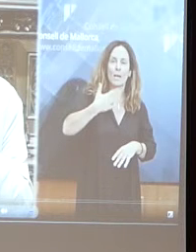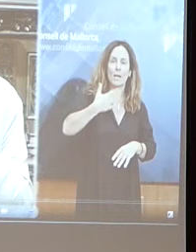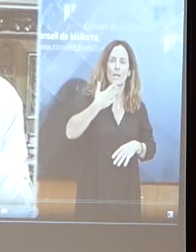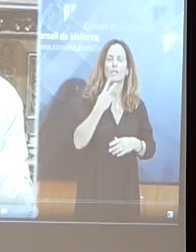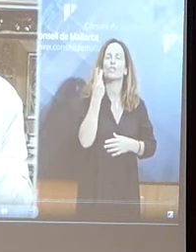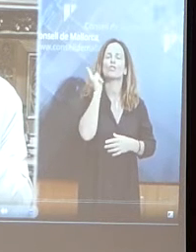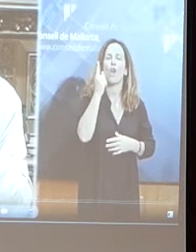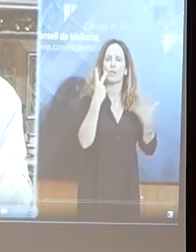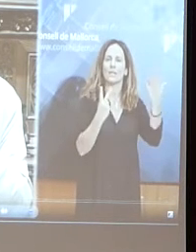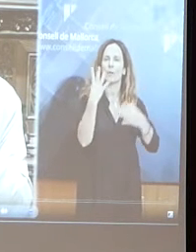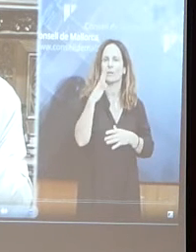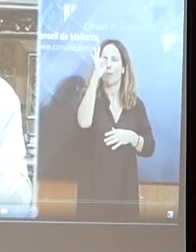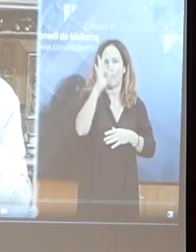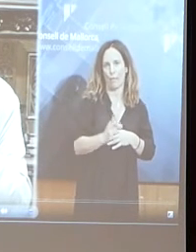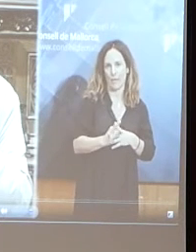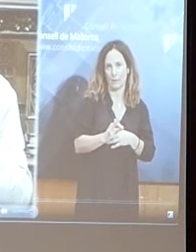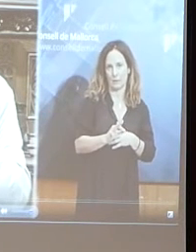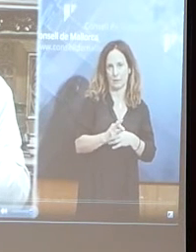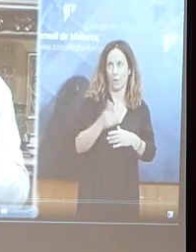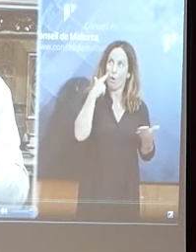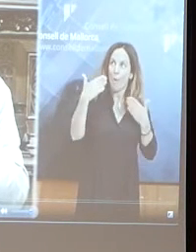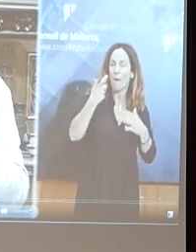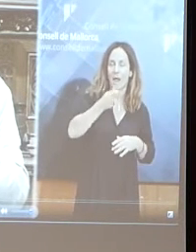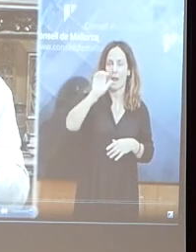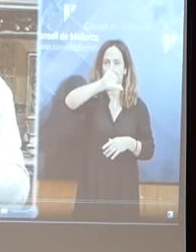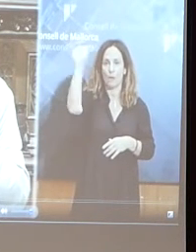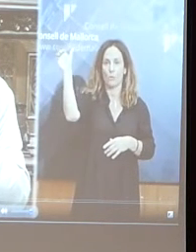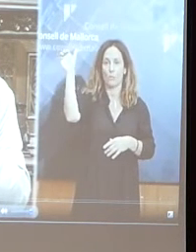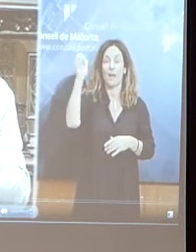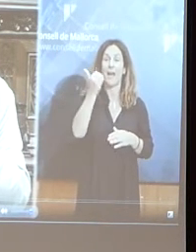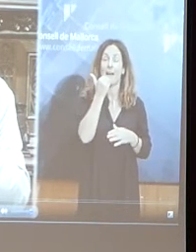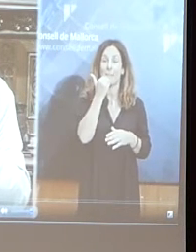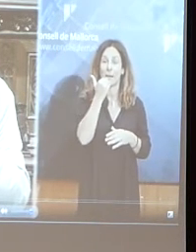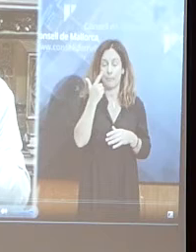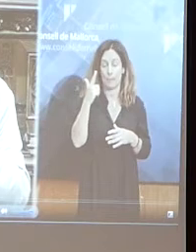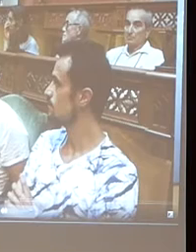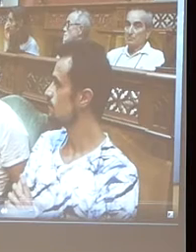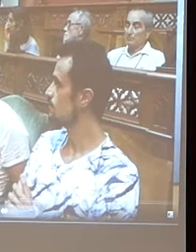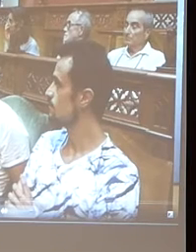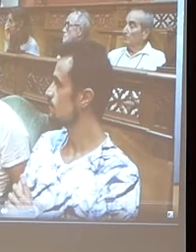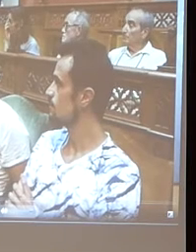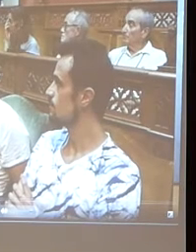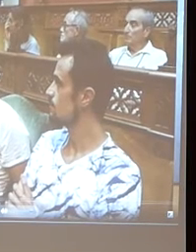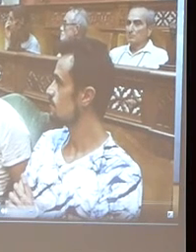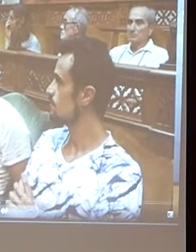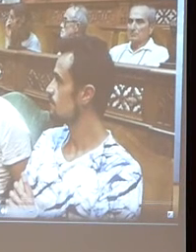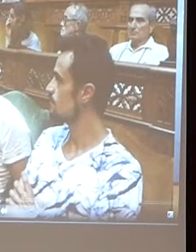riquesa. Del promís de la Unió Europea. Si fora, com és la Unió dels 15, 94,